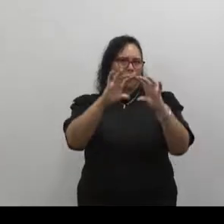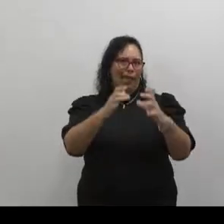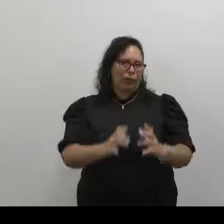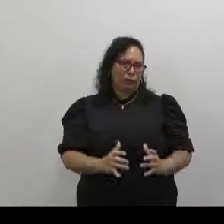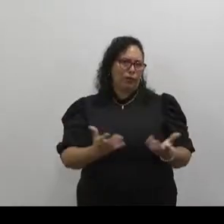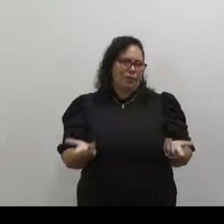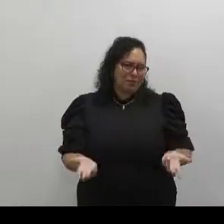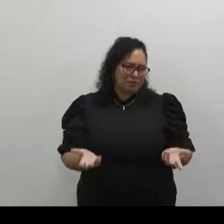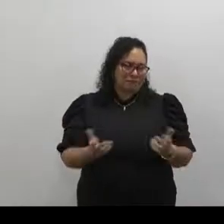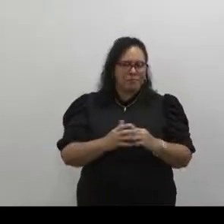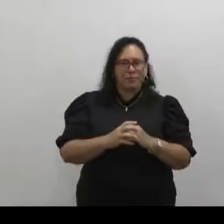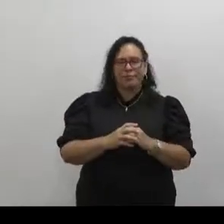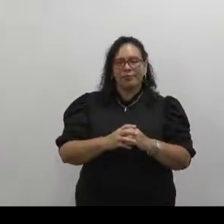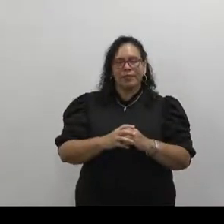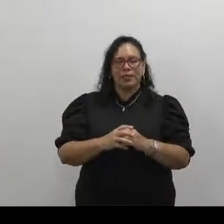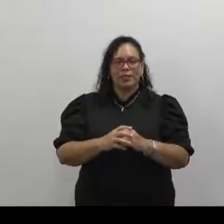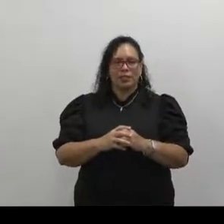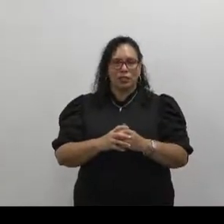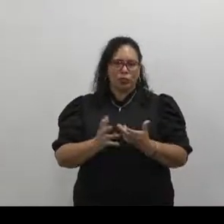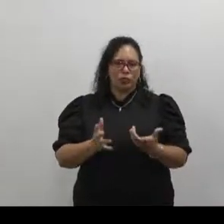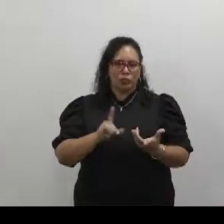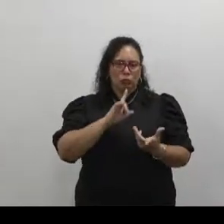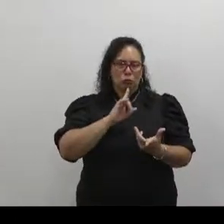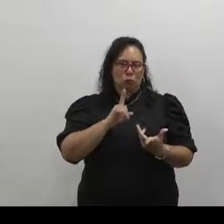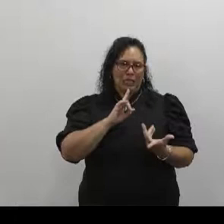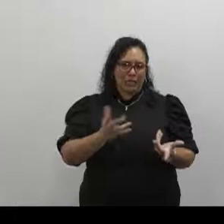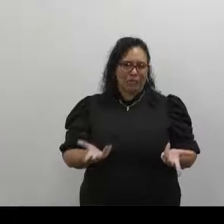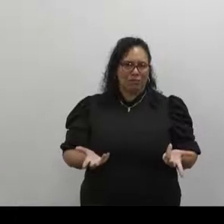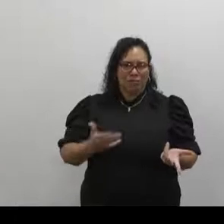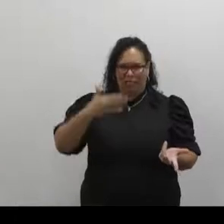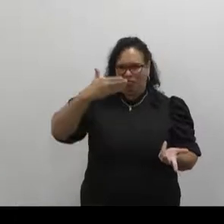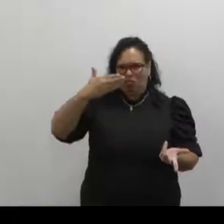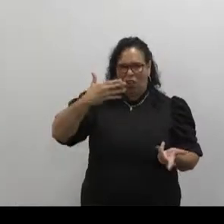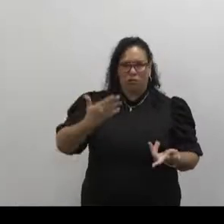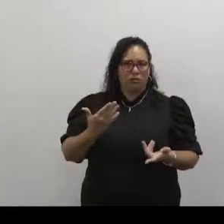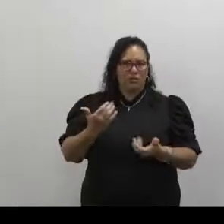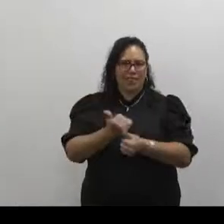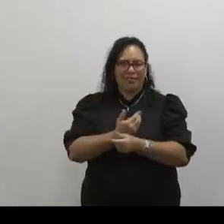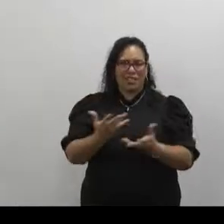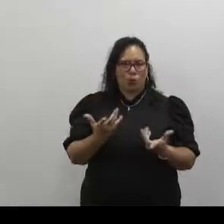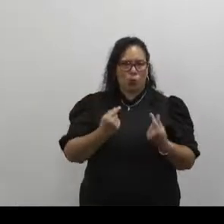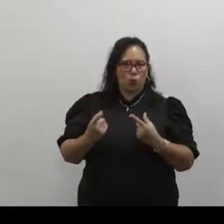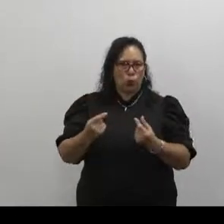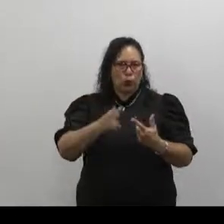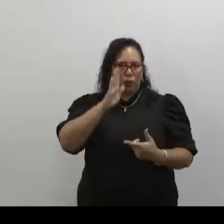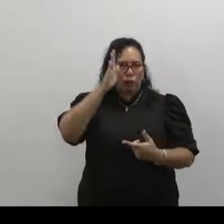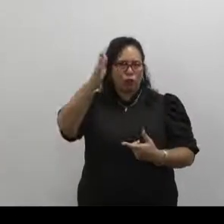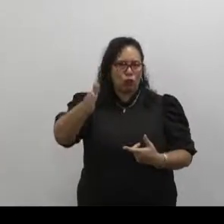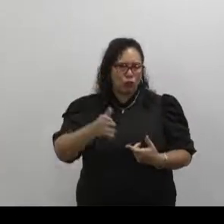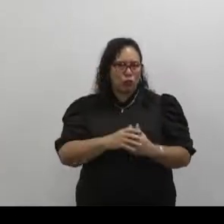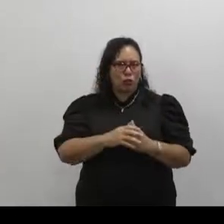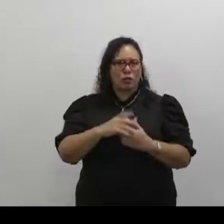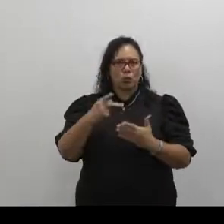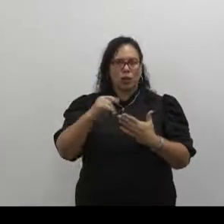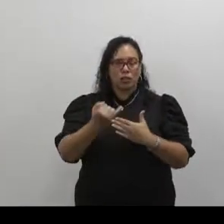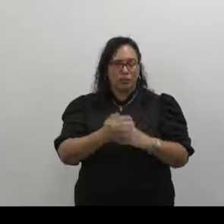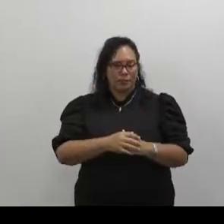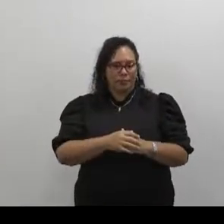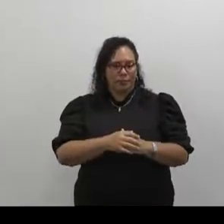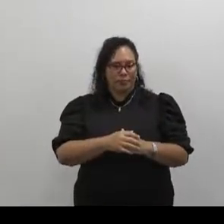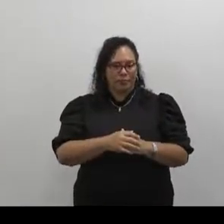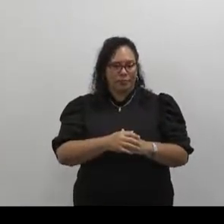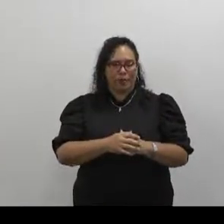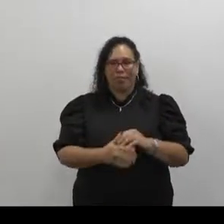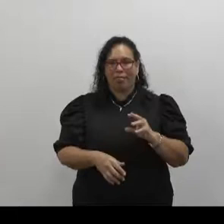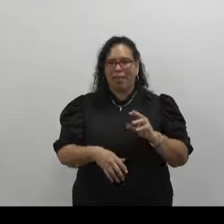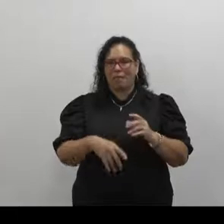đại lục nâng bằng hàng lớp bị cứu chia bàn to tam cầu dương nâng cái chơi trong pi thà ta ngày